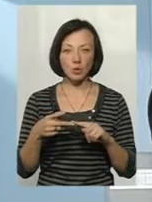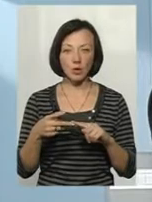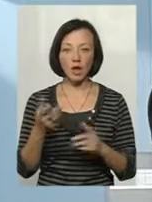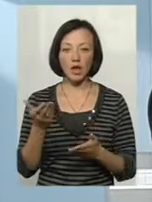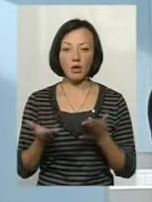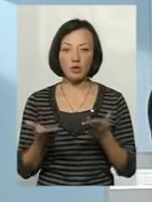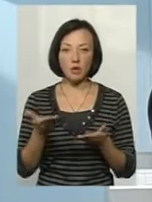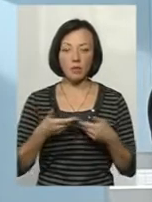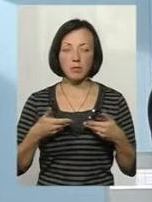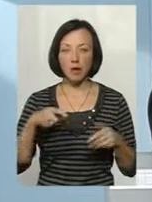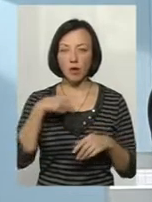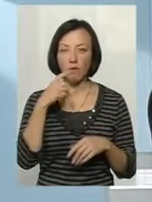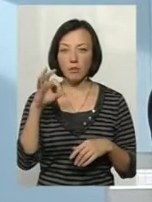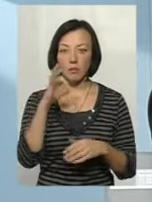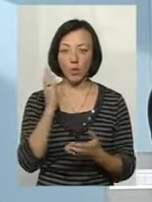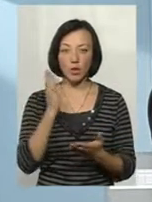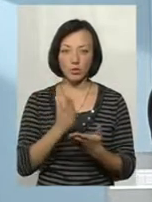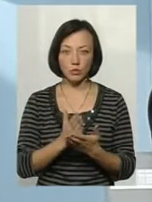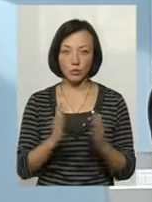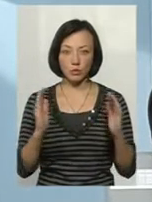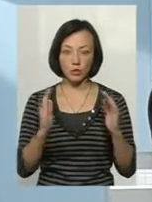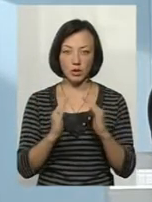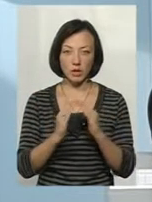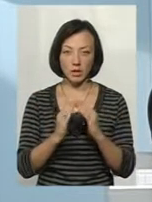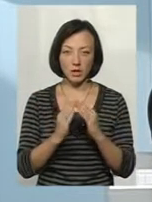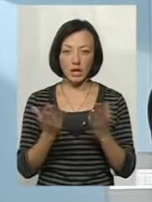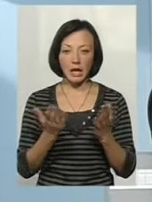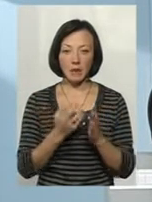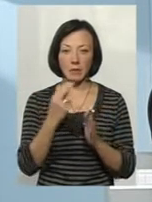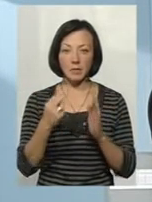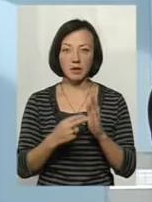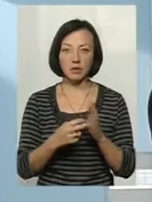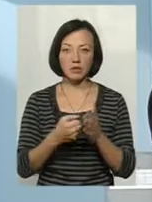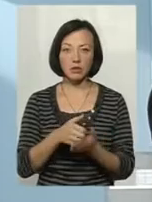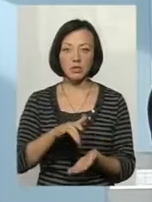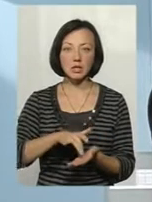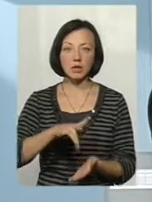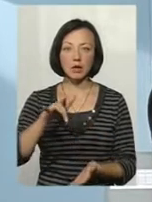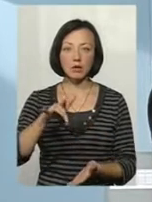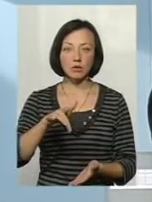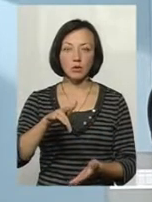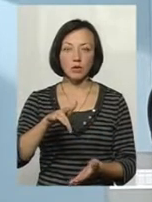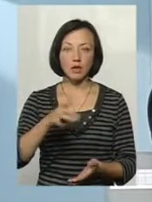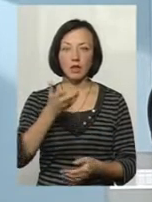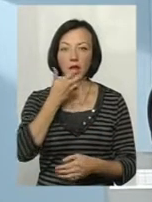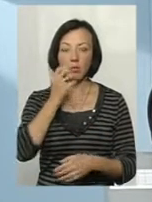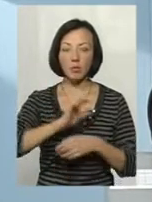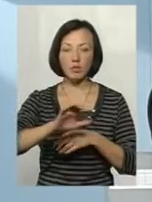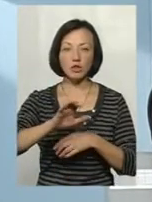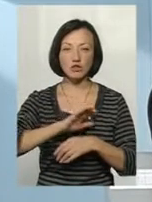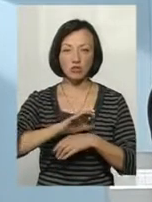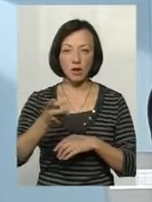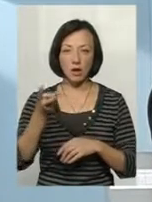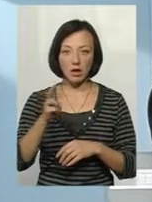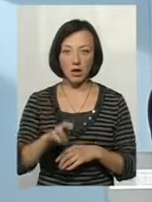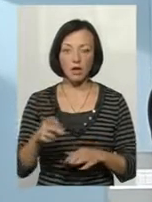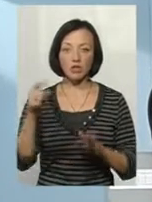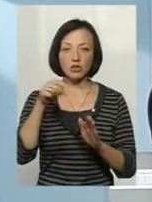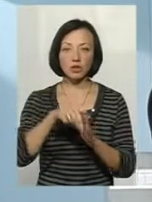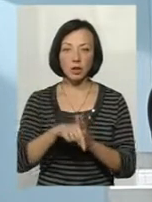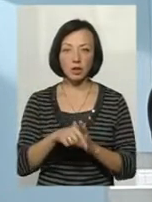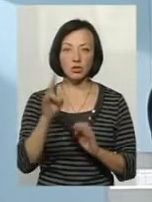якщо ми говоримо про існуючі будинки, які під'єднані до централізованого теплопостачання,